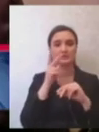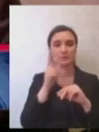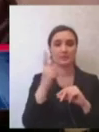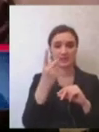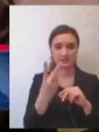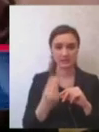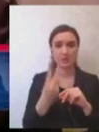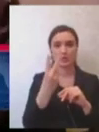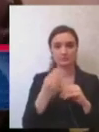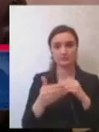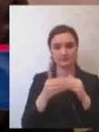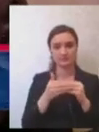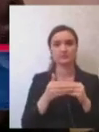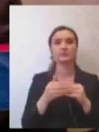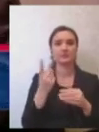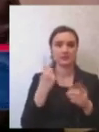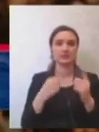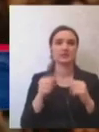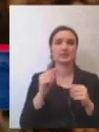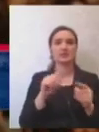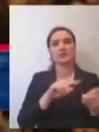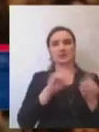მათაც ჩვეულებრივ განყოფილებებში გადავება.